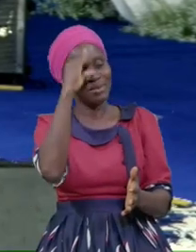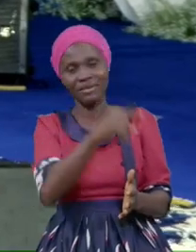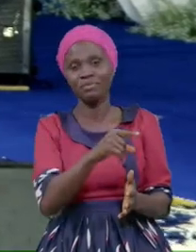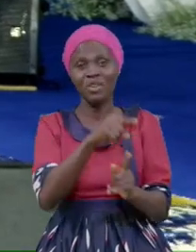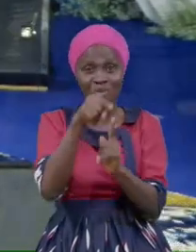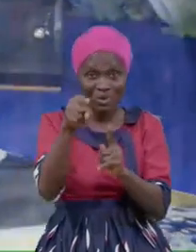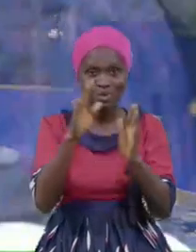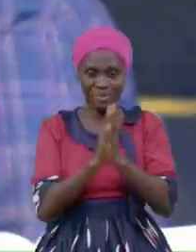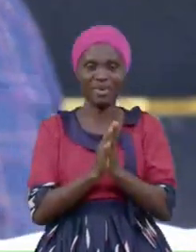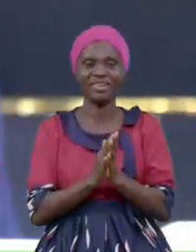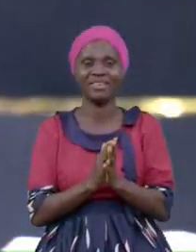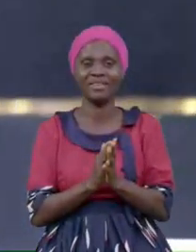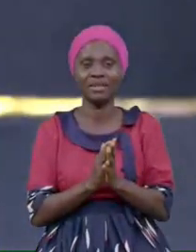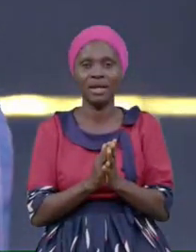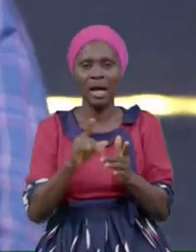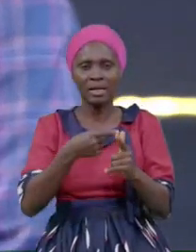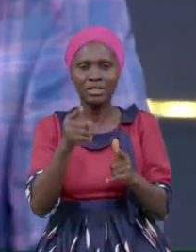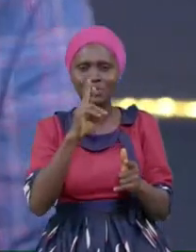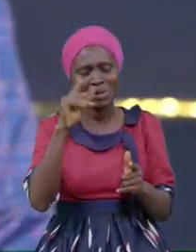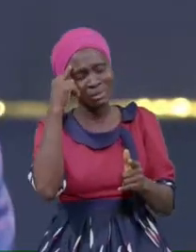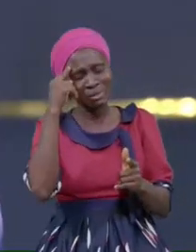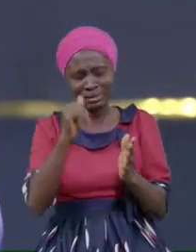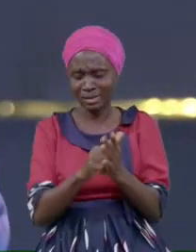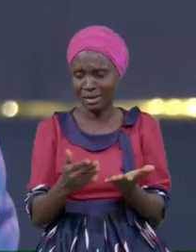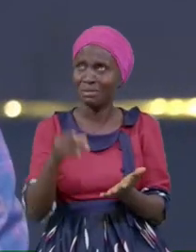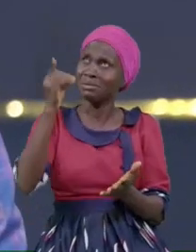et tu connais, oh Dieu, oh regarde mon défi.